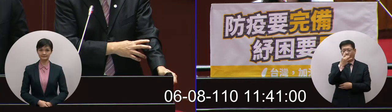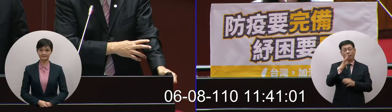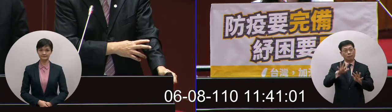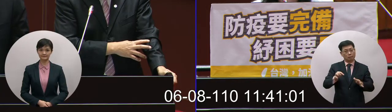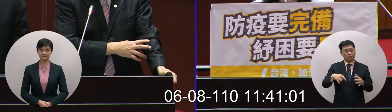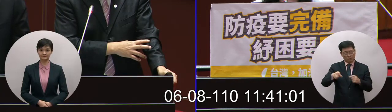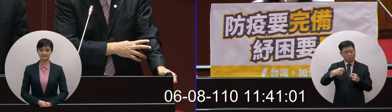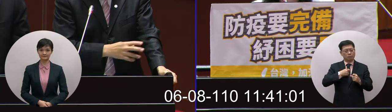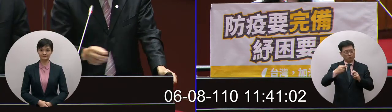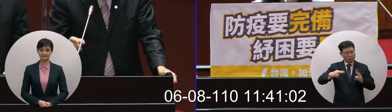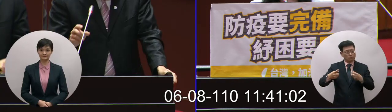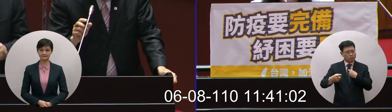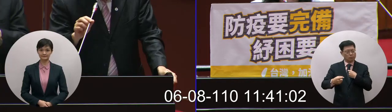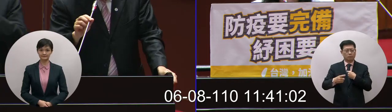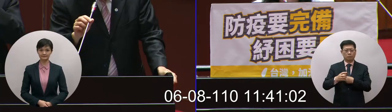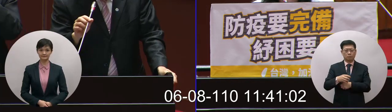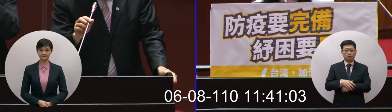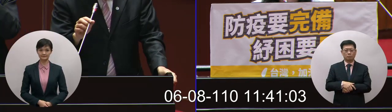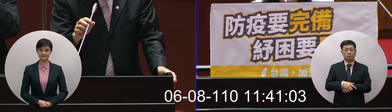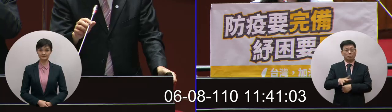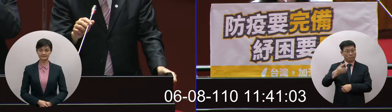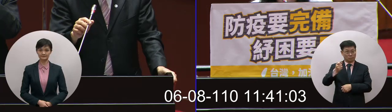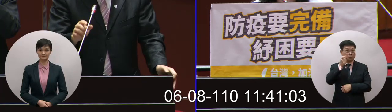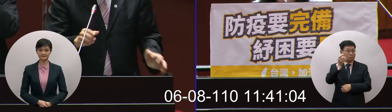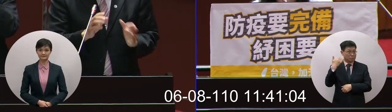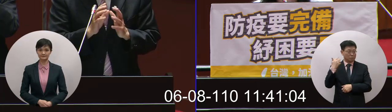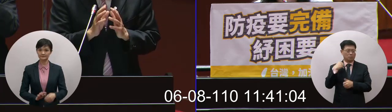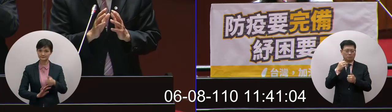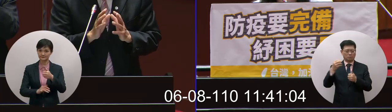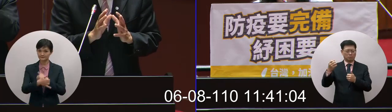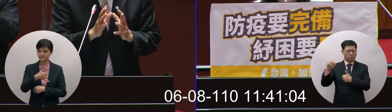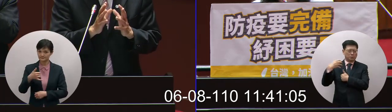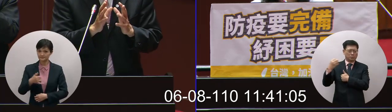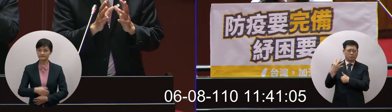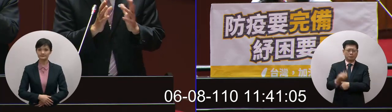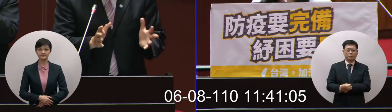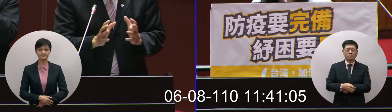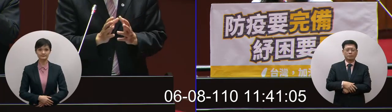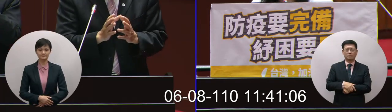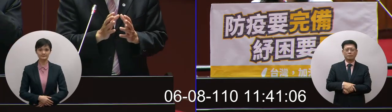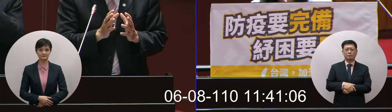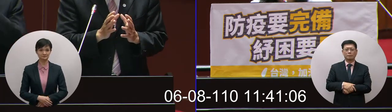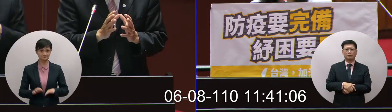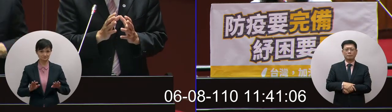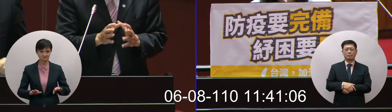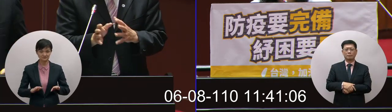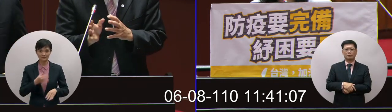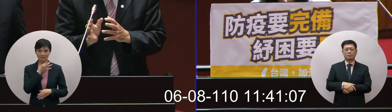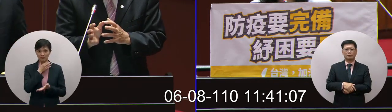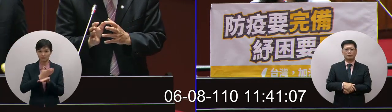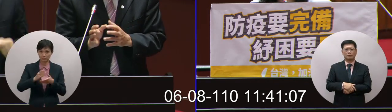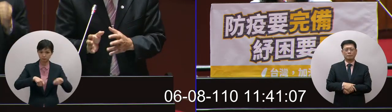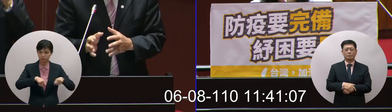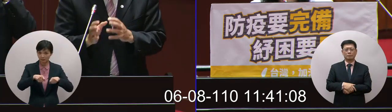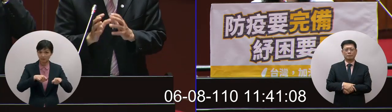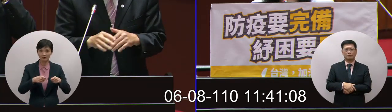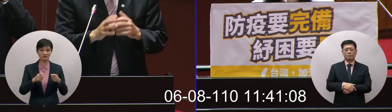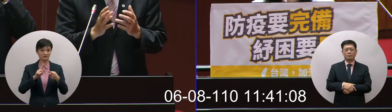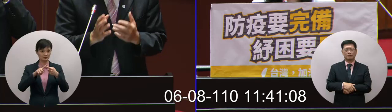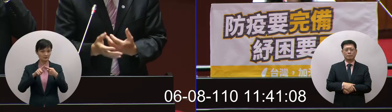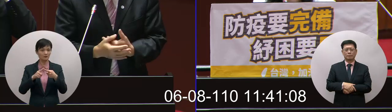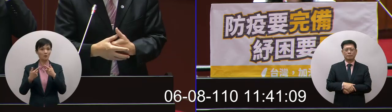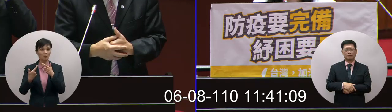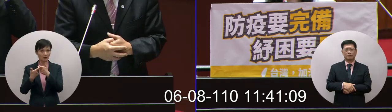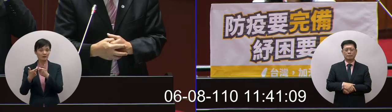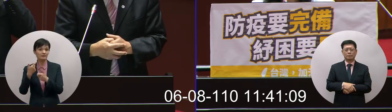样的方案有检讨的必要性，因为我们其实从上个月开始就持续收到海量的申请。 对，我应该这样子说，现在目前的整个纾困方案包含对家长，当